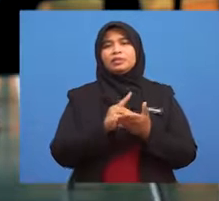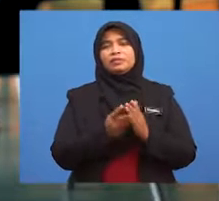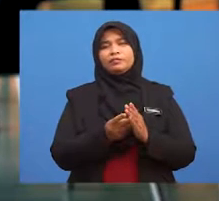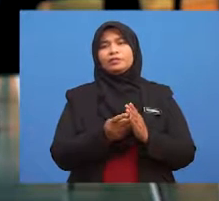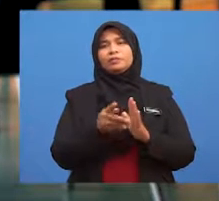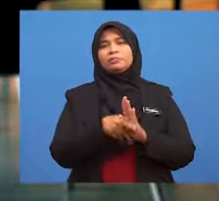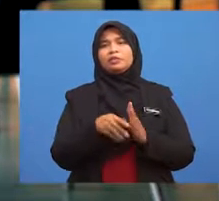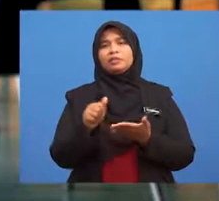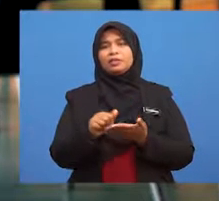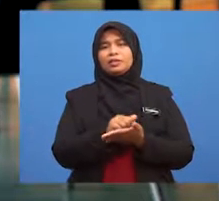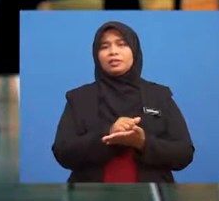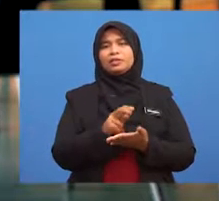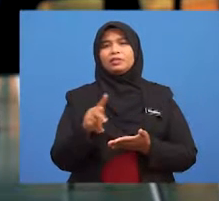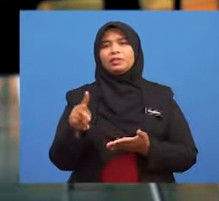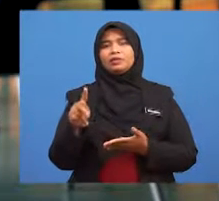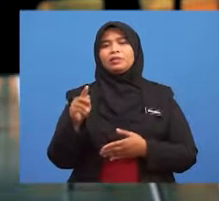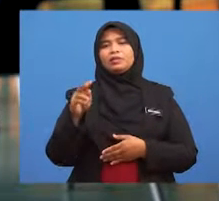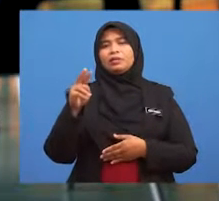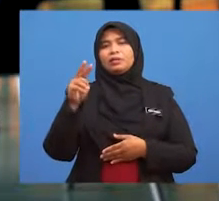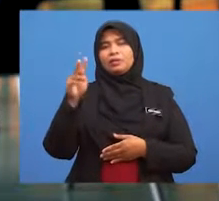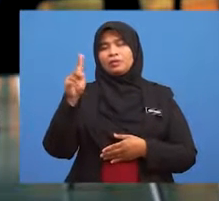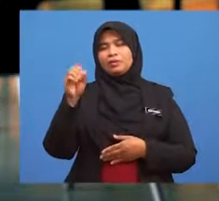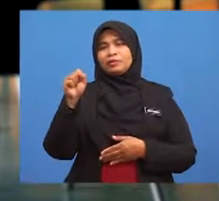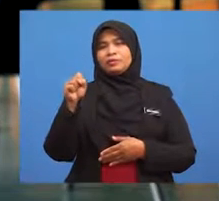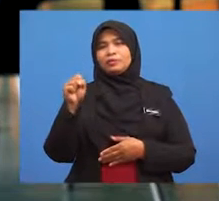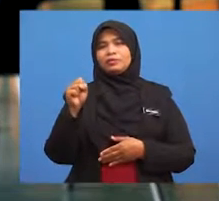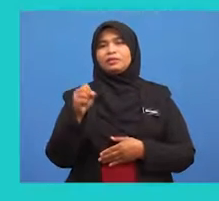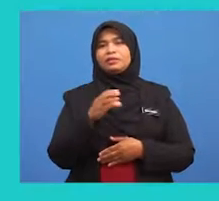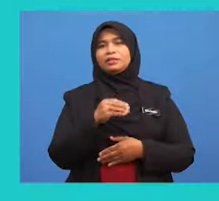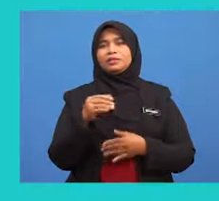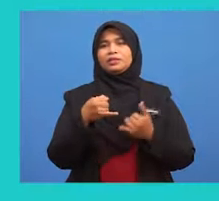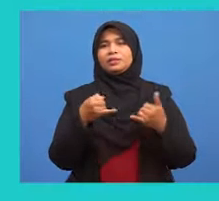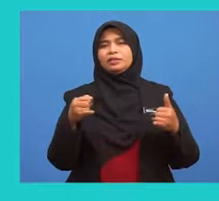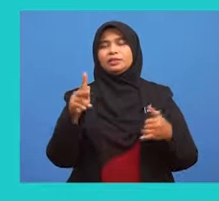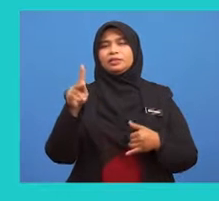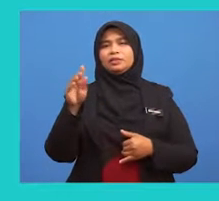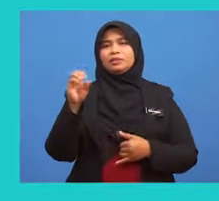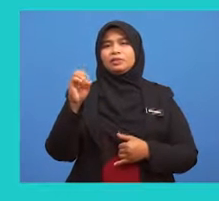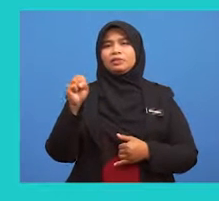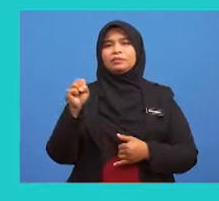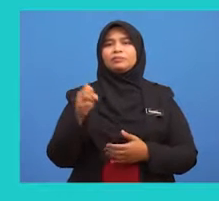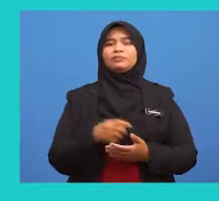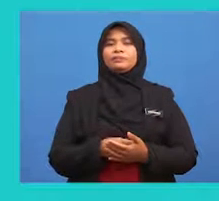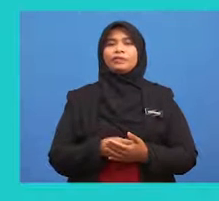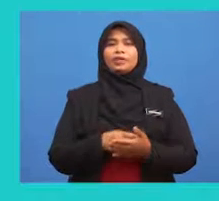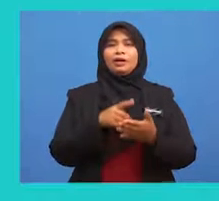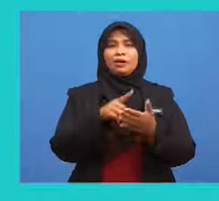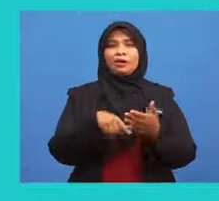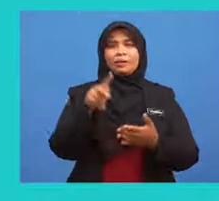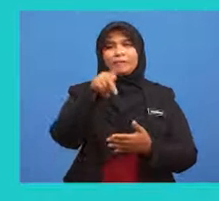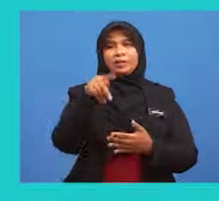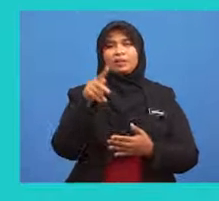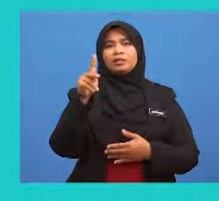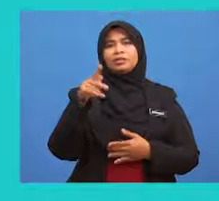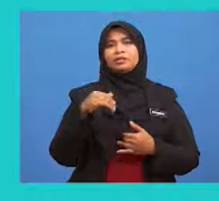perakaunan kos, konsep kos dan jenis-jenis kos. Apakah pula kos-kos